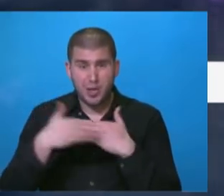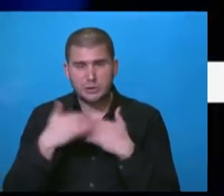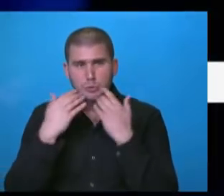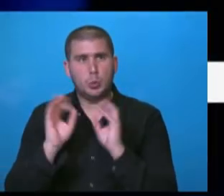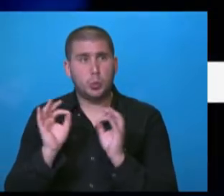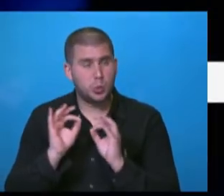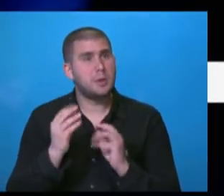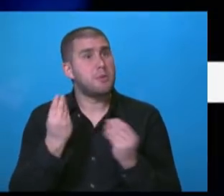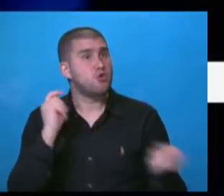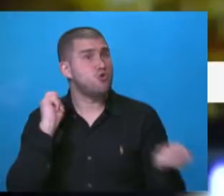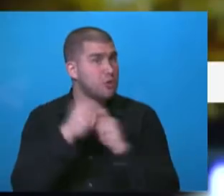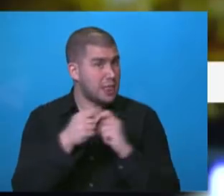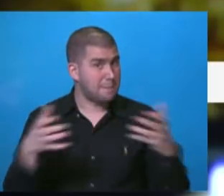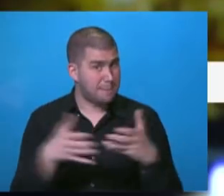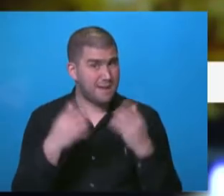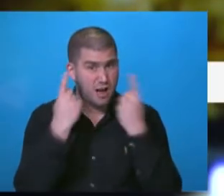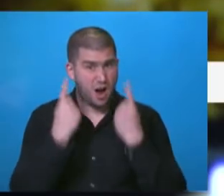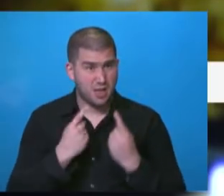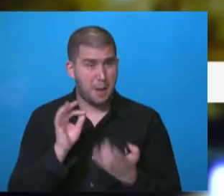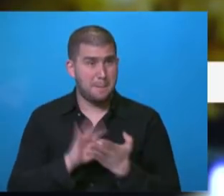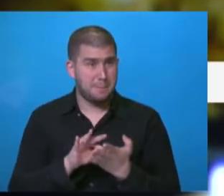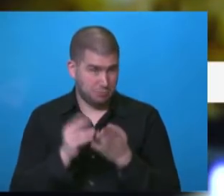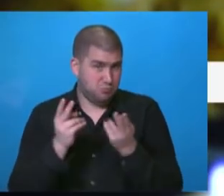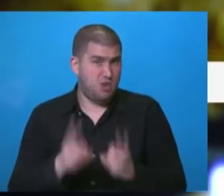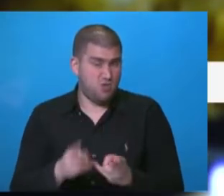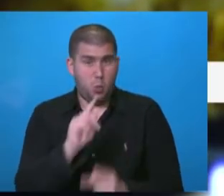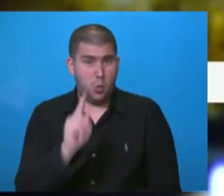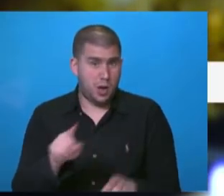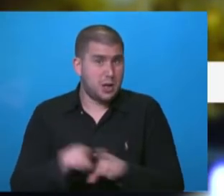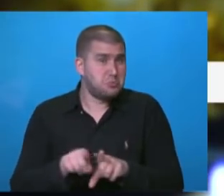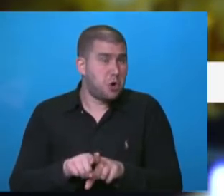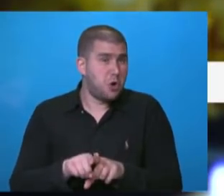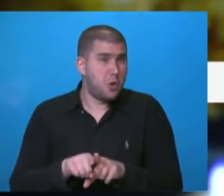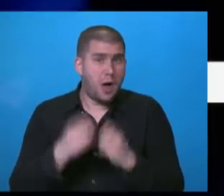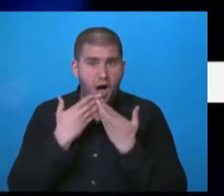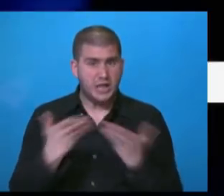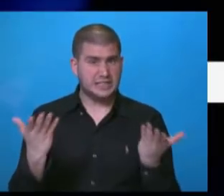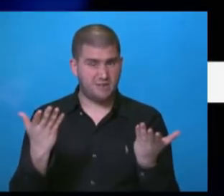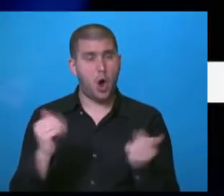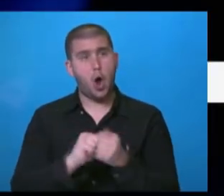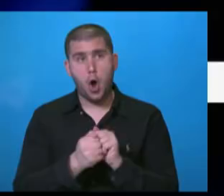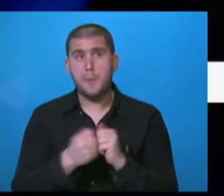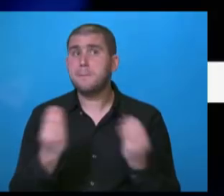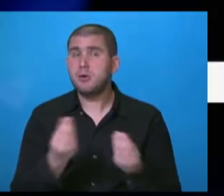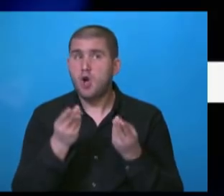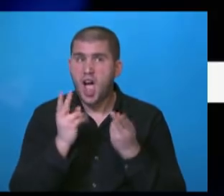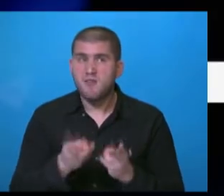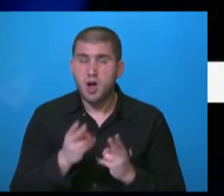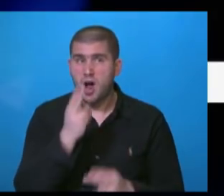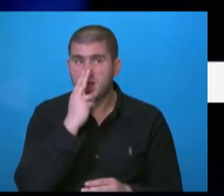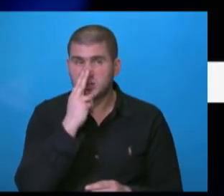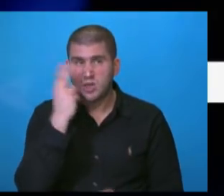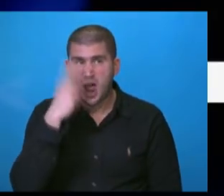השתנה משהו בחברה החרדית שמאפשר סוג כזה של חשיפה, אולי אפשר גם לנסות